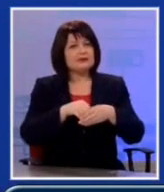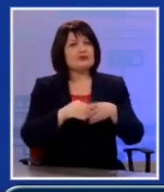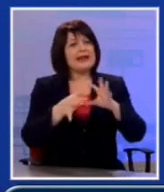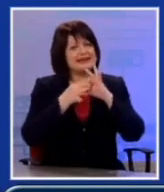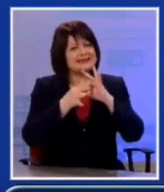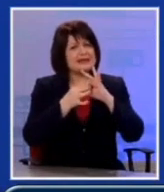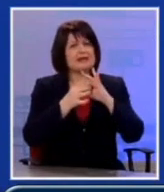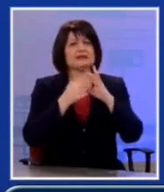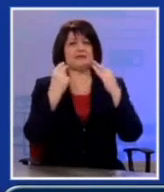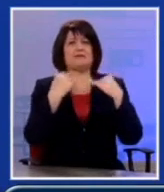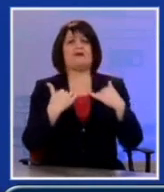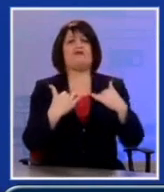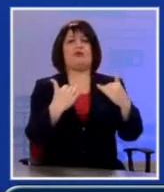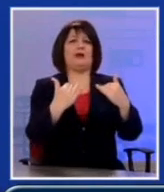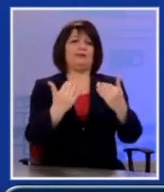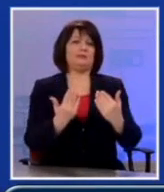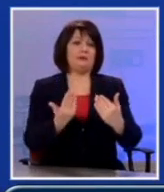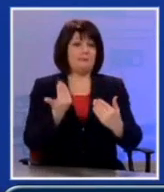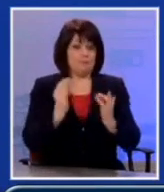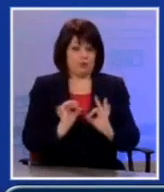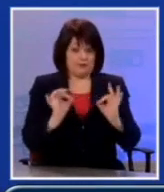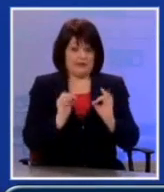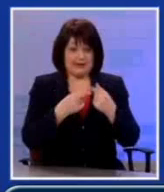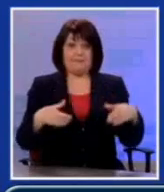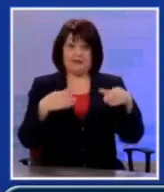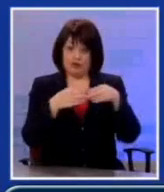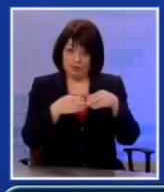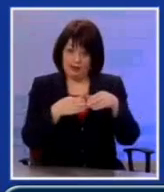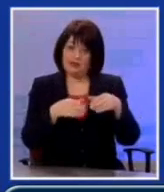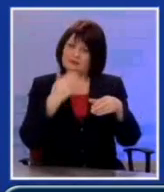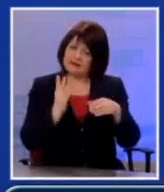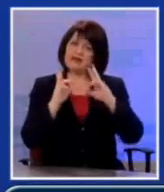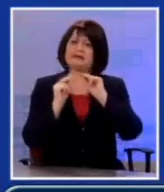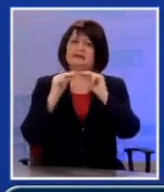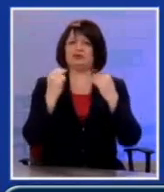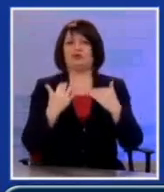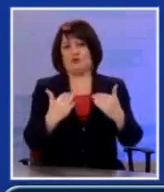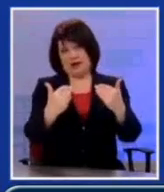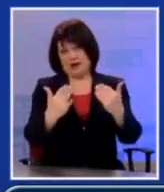του κοινοβουλευτικού τους ρόλου. Από την άλλη πλευρά,